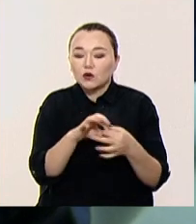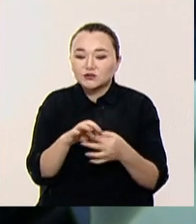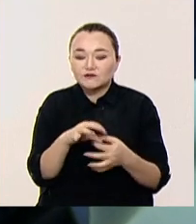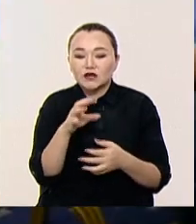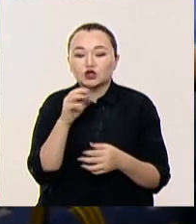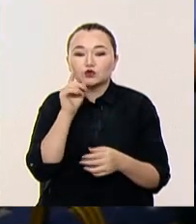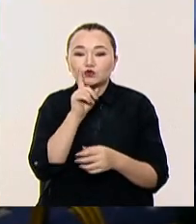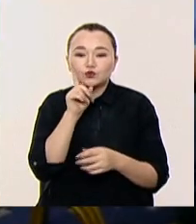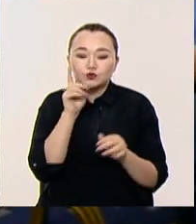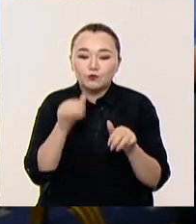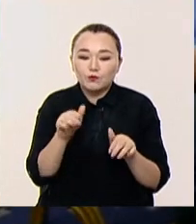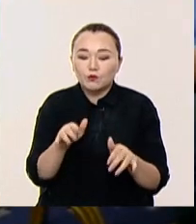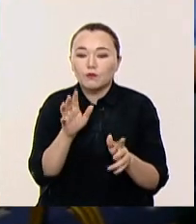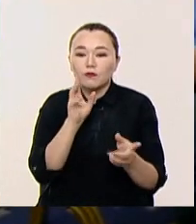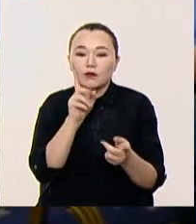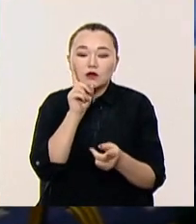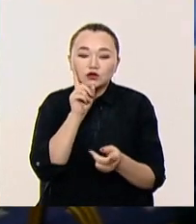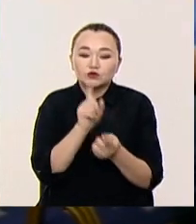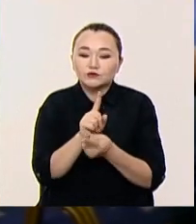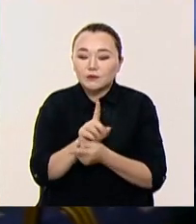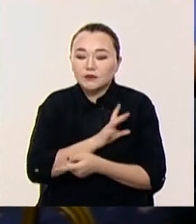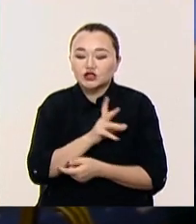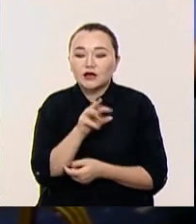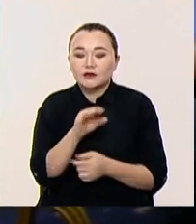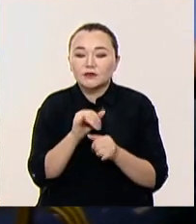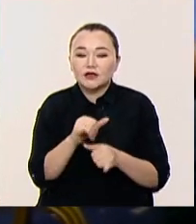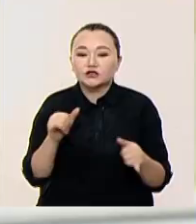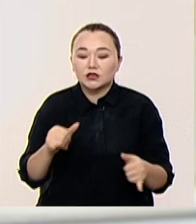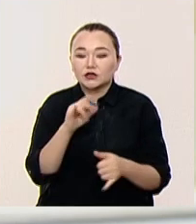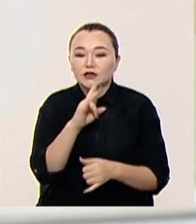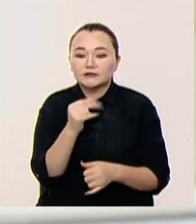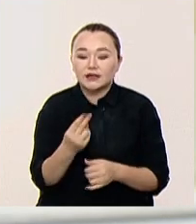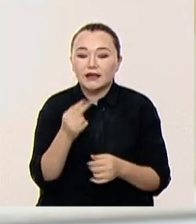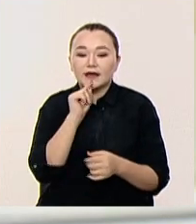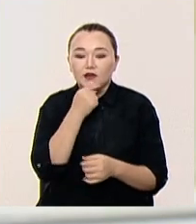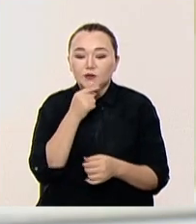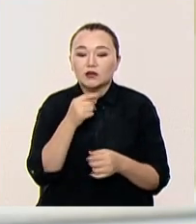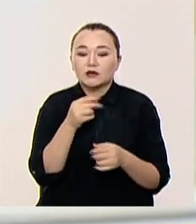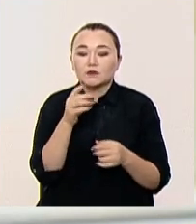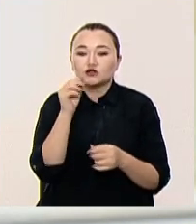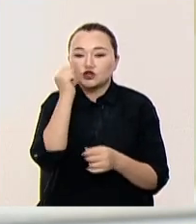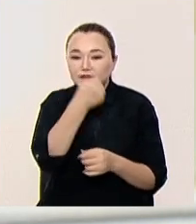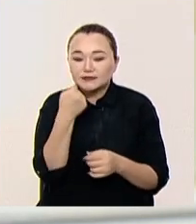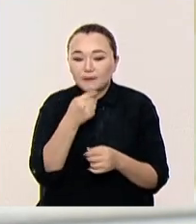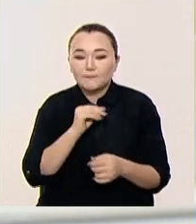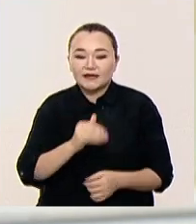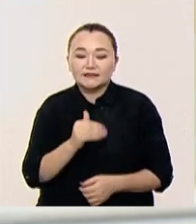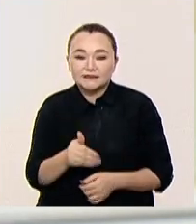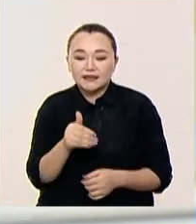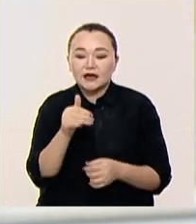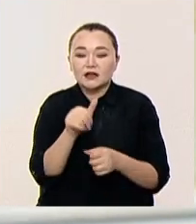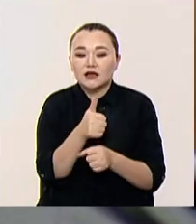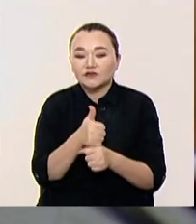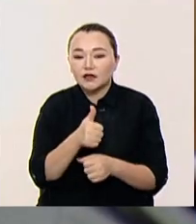Студенческой молодежью Караганды обсудили Шаги по развитию национальной экономики стимулированию частного бизнеса среди основных